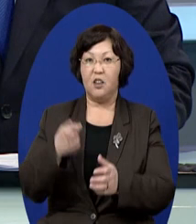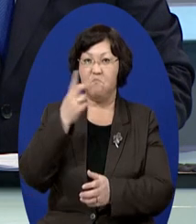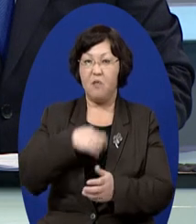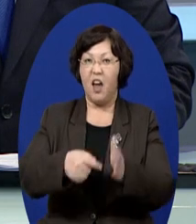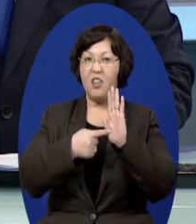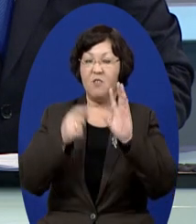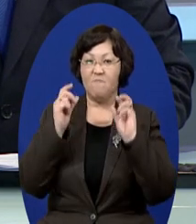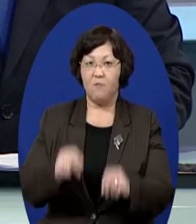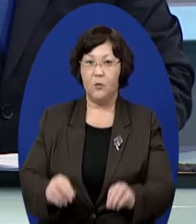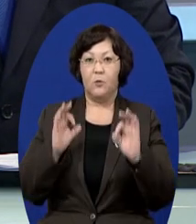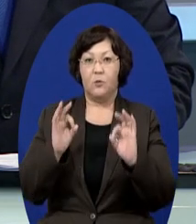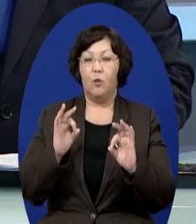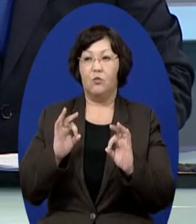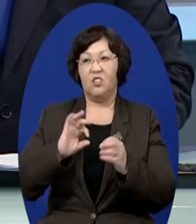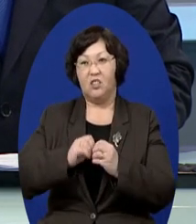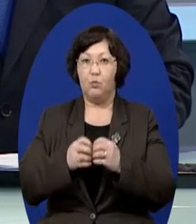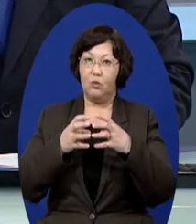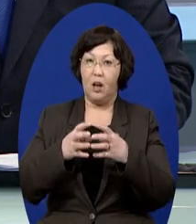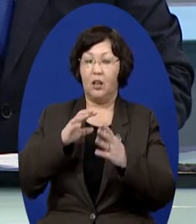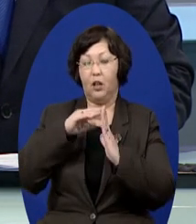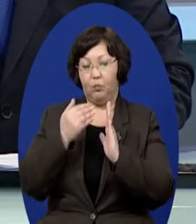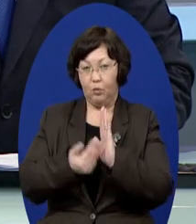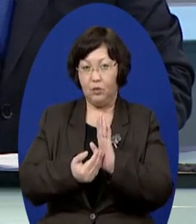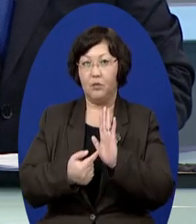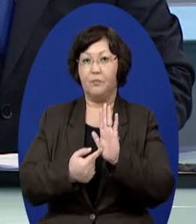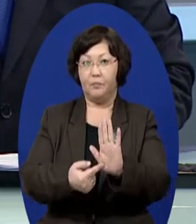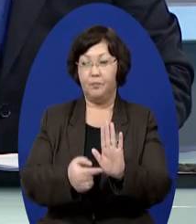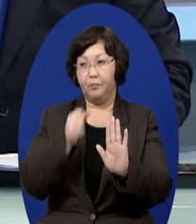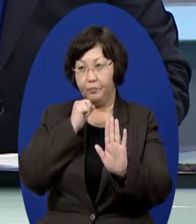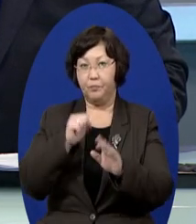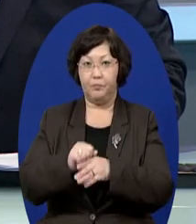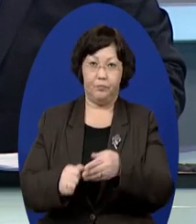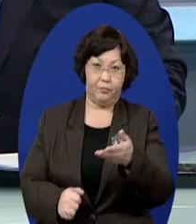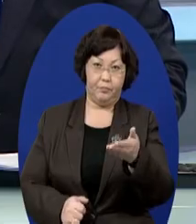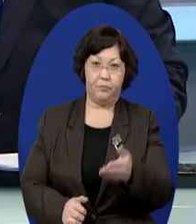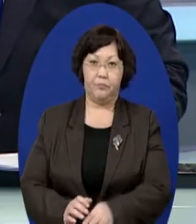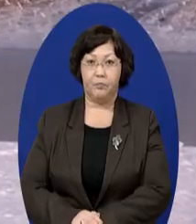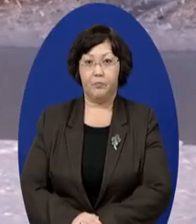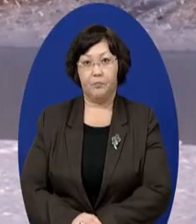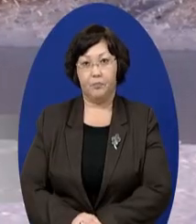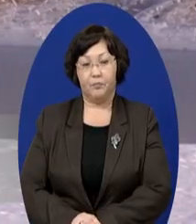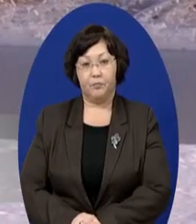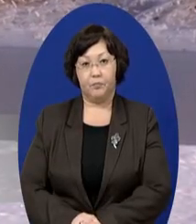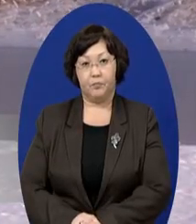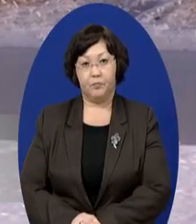үлгэр жишээ гэр бүлээс манай сэтгүүл Чимэдлам зурглаач мөнгөн шагаа нарын бэлтгэсэн сурвалжлагыг одоо үзүүлье.